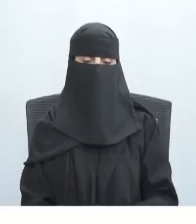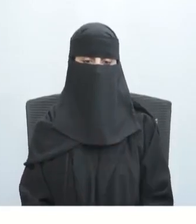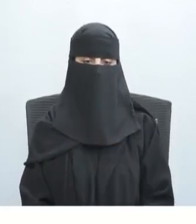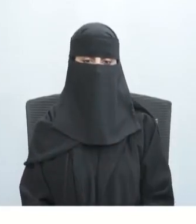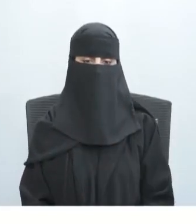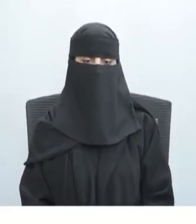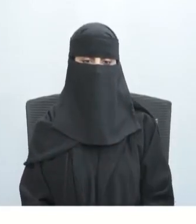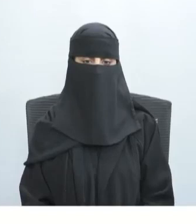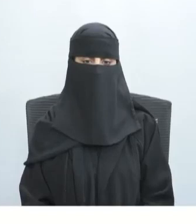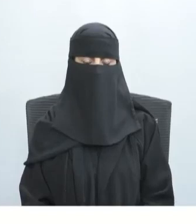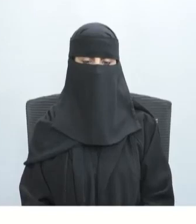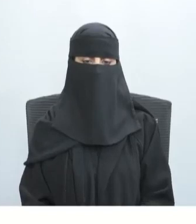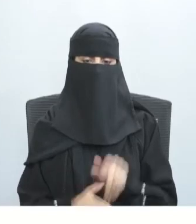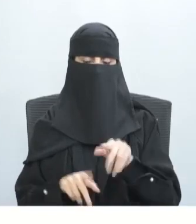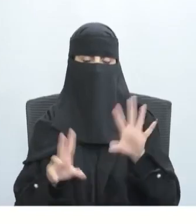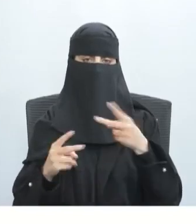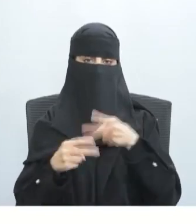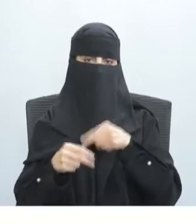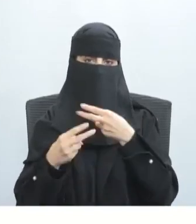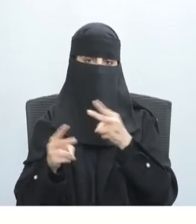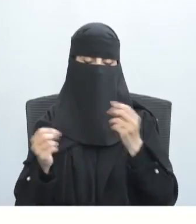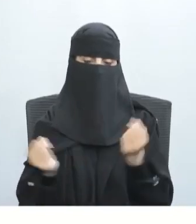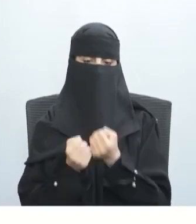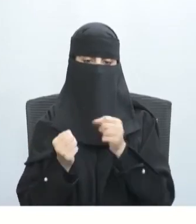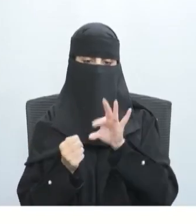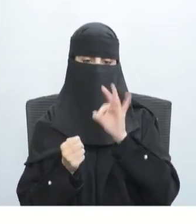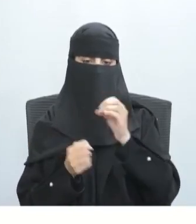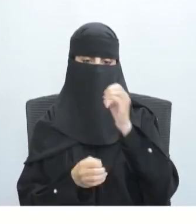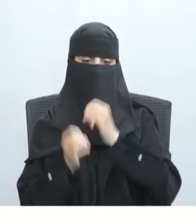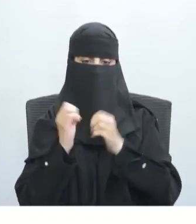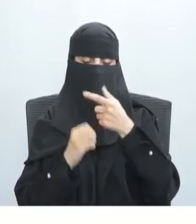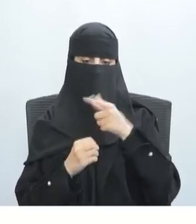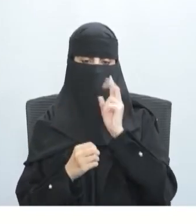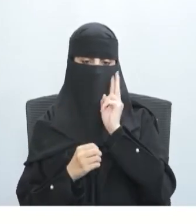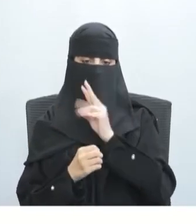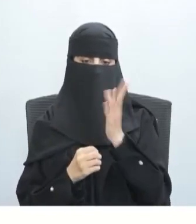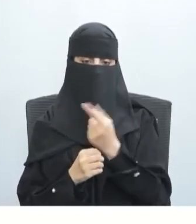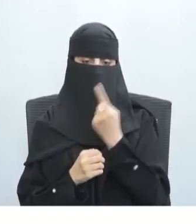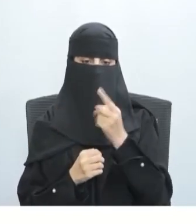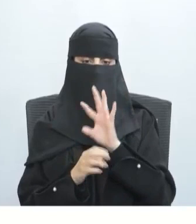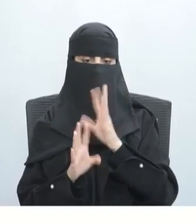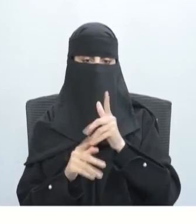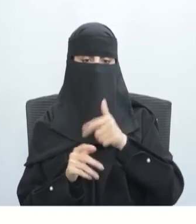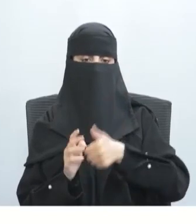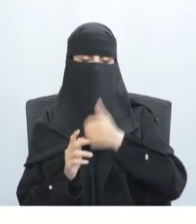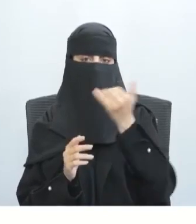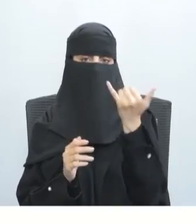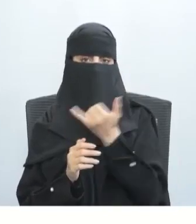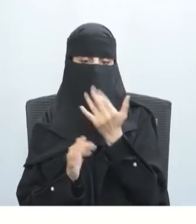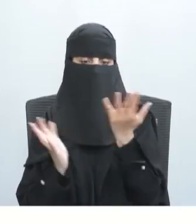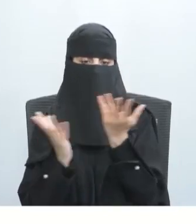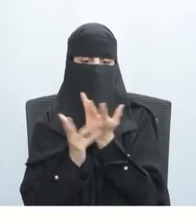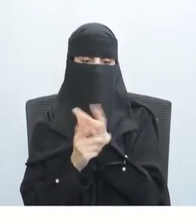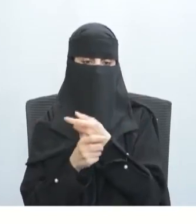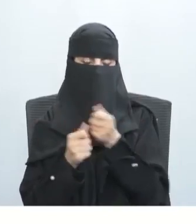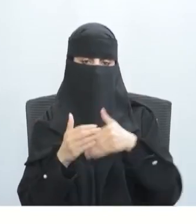الحسابات ناتي للتمرين اختر الاجابه الصحيحه اي مما يلي ضروري لحساب